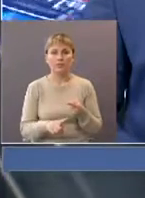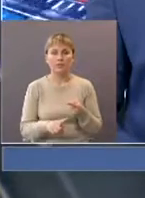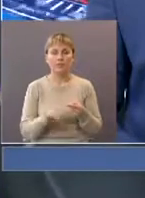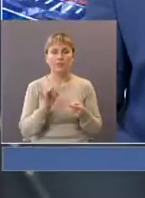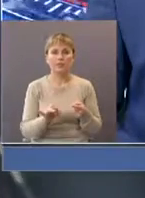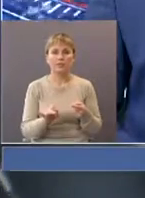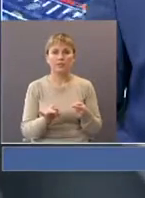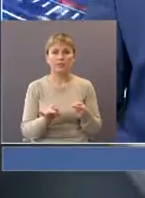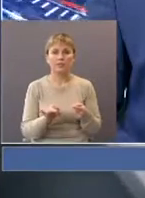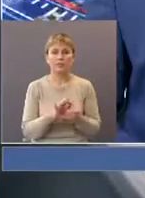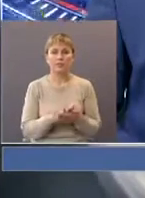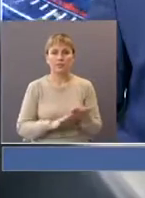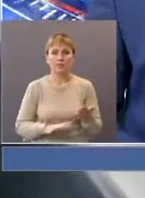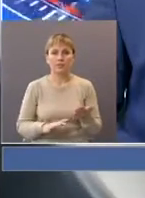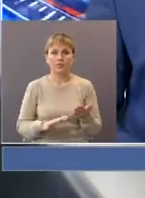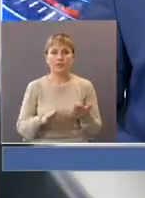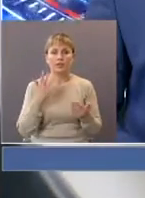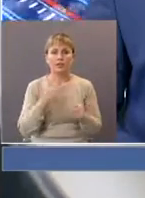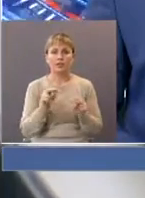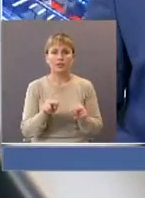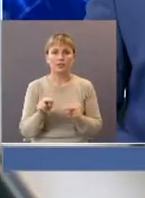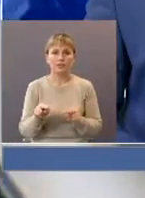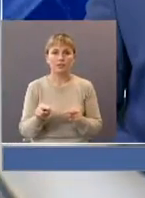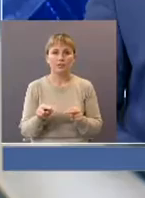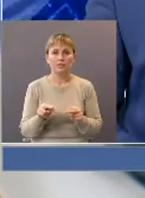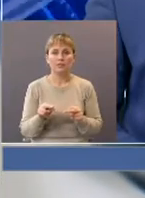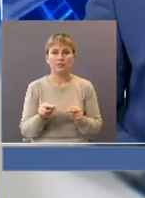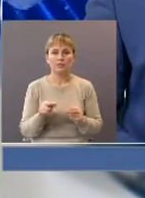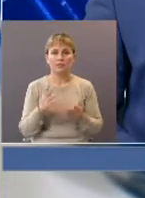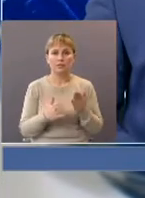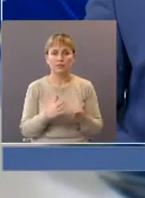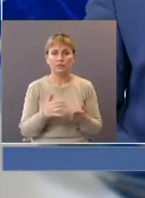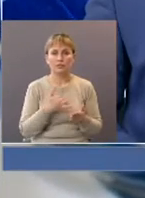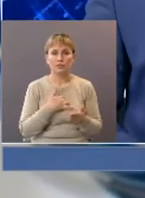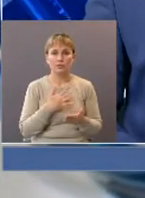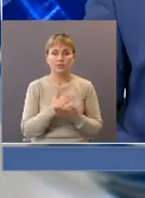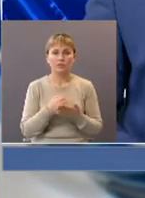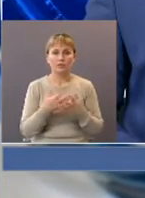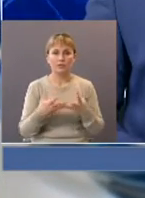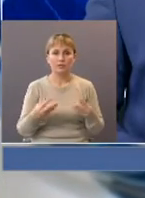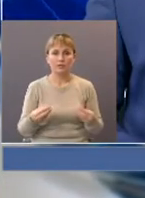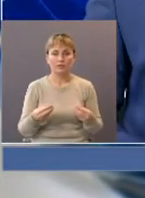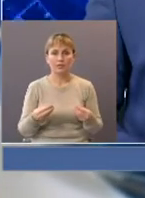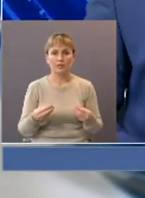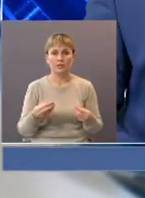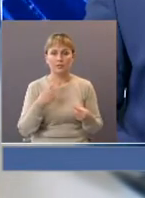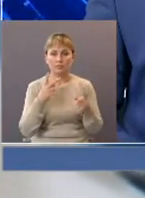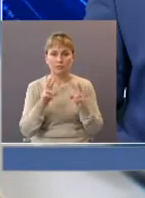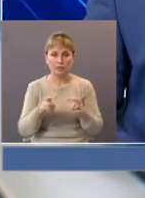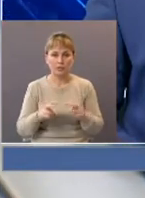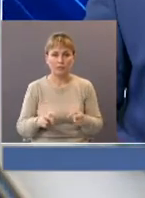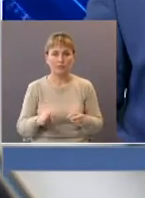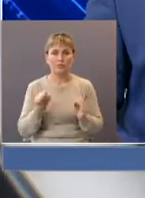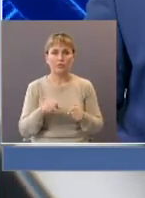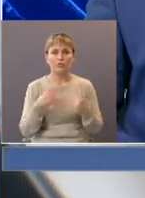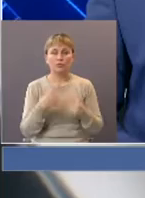И последующее, она контролируется в спорных моментах, если у нас независимые аккредитованной лаборатории, можно в